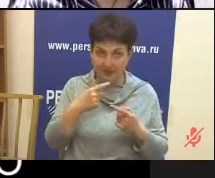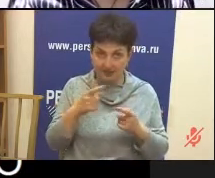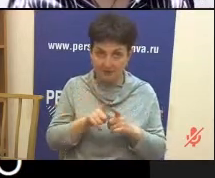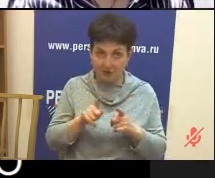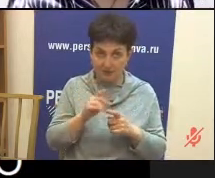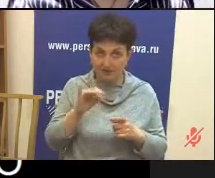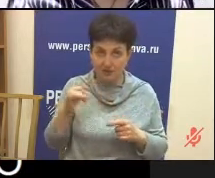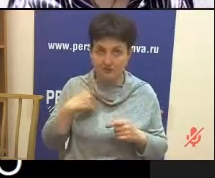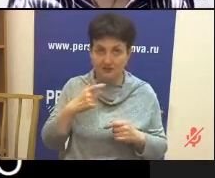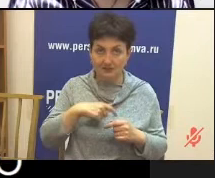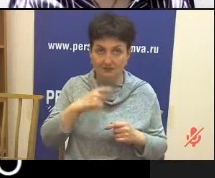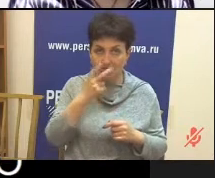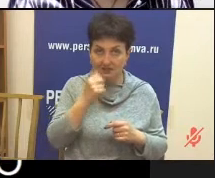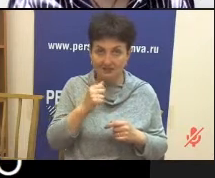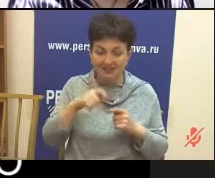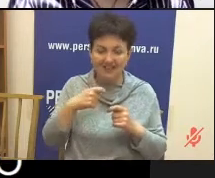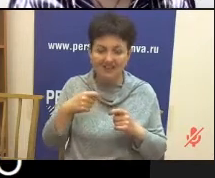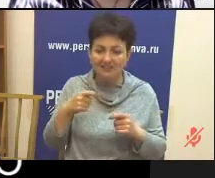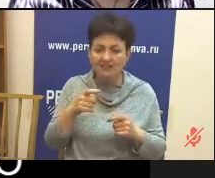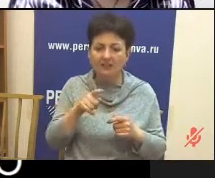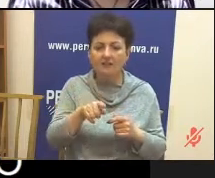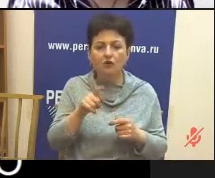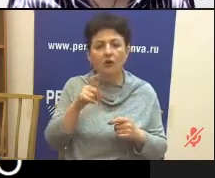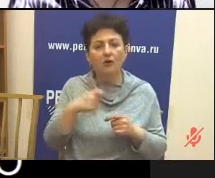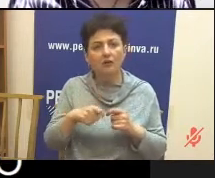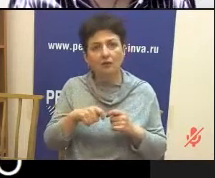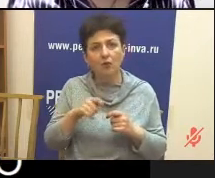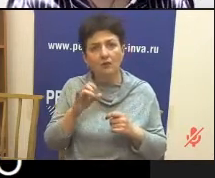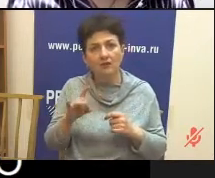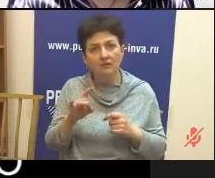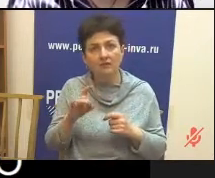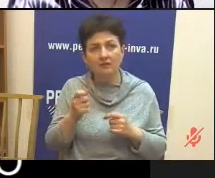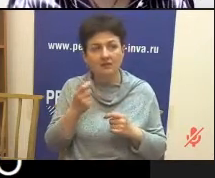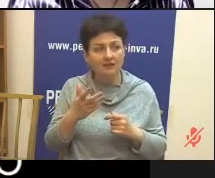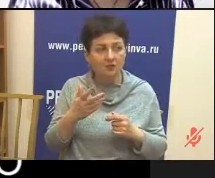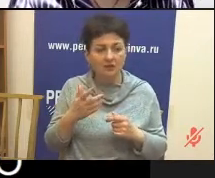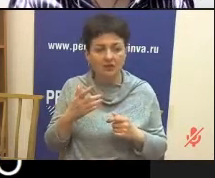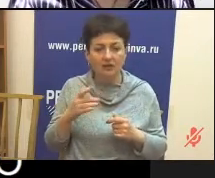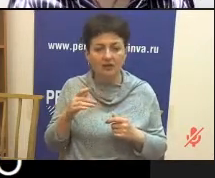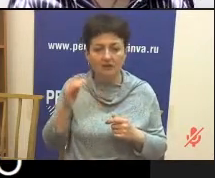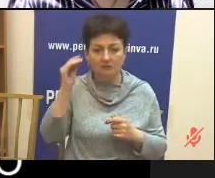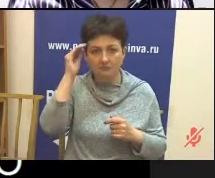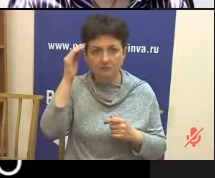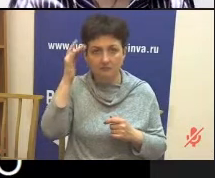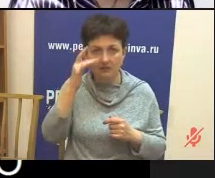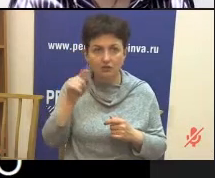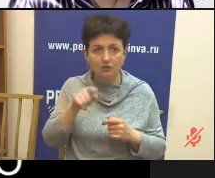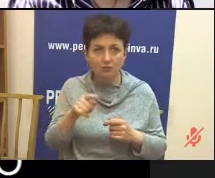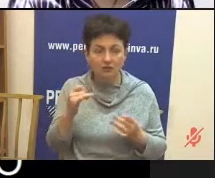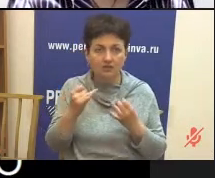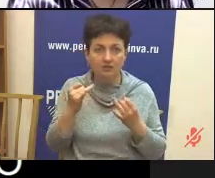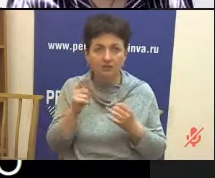себе привыкли говорить подобные вещи, это мы себе привыкли навязывать позицию, что донор не